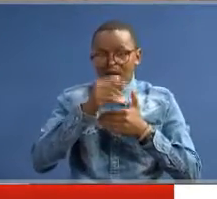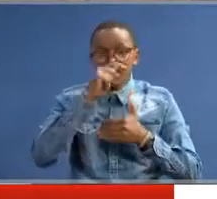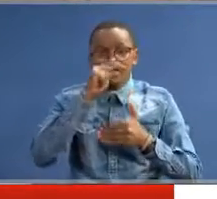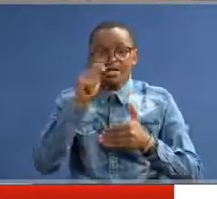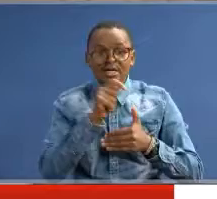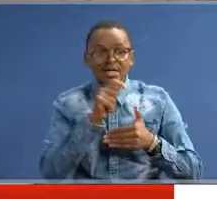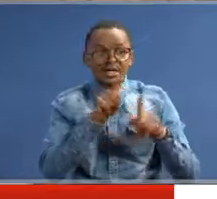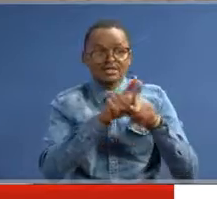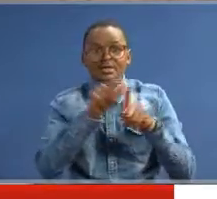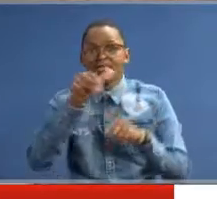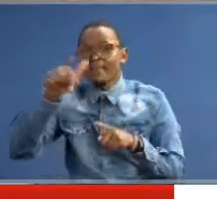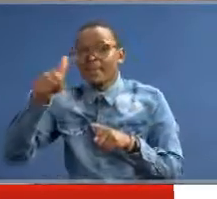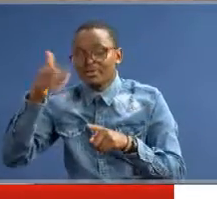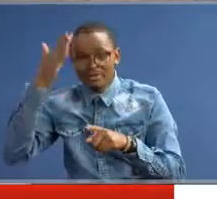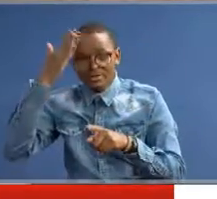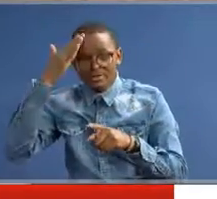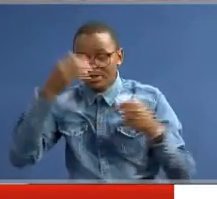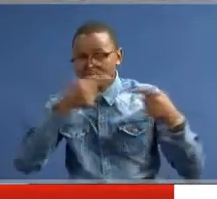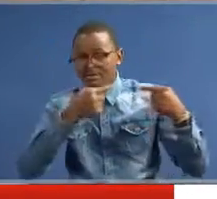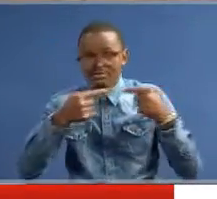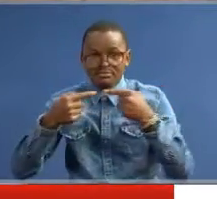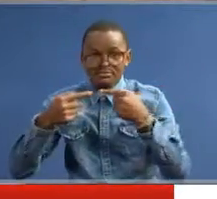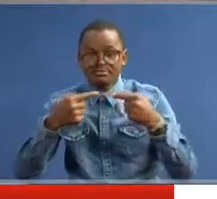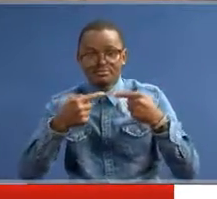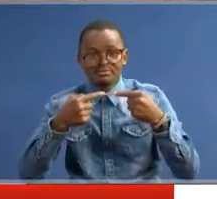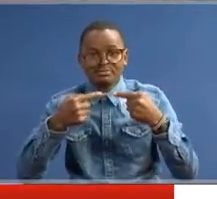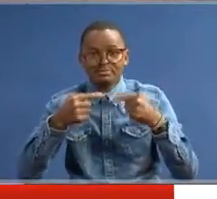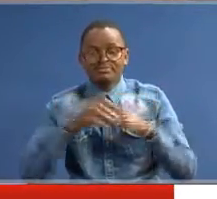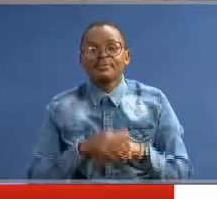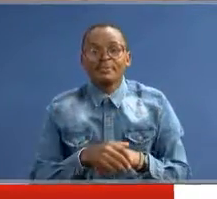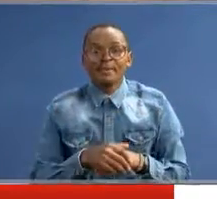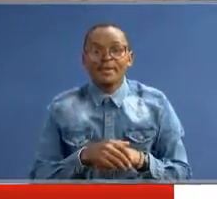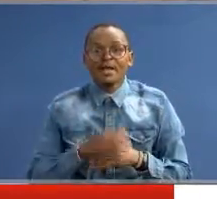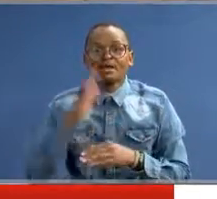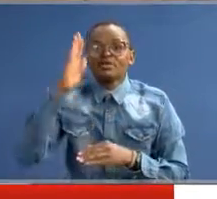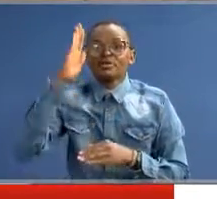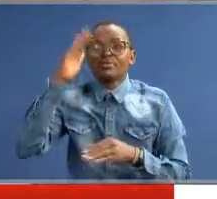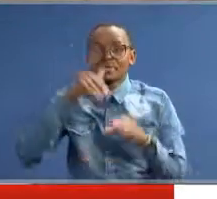na zile zingine ambaye tunajua kuna changamoto ya usalama katika sehemu hizo.